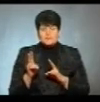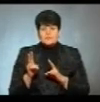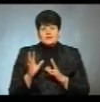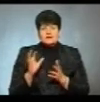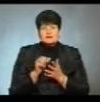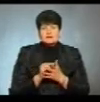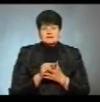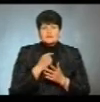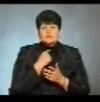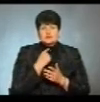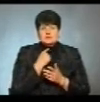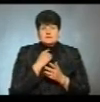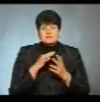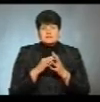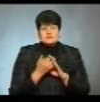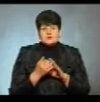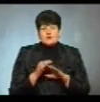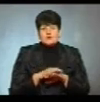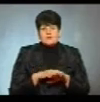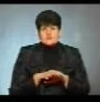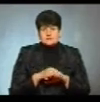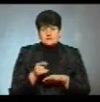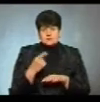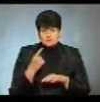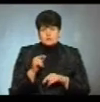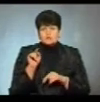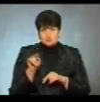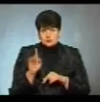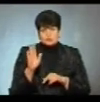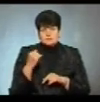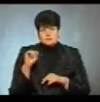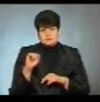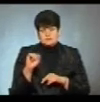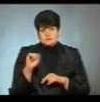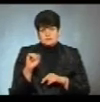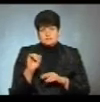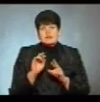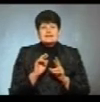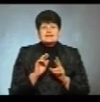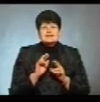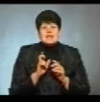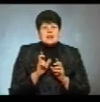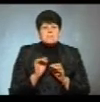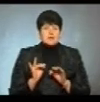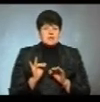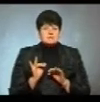голосами сільського населення в Тернопільській області, той зазвичай і переможе. Якби, скажімо,